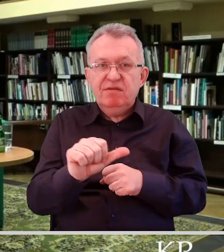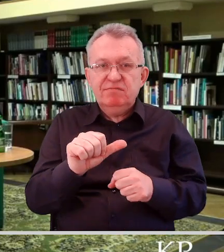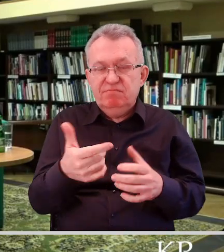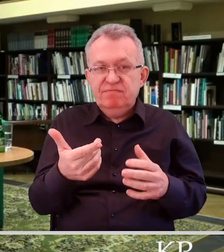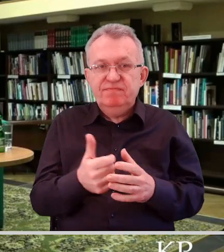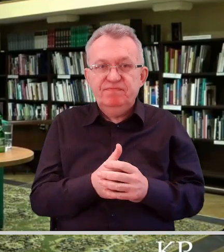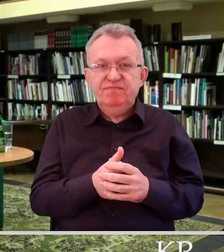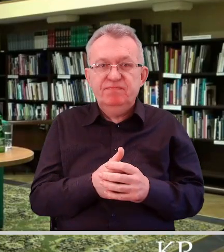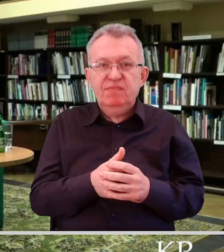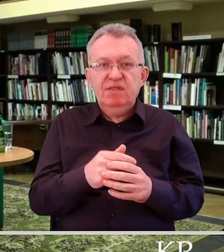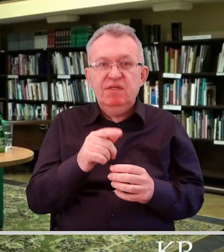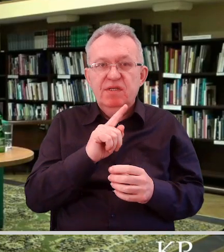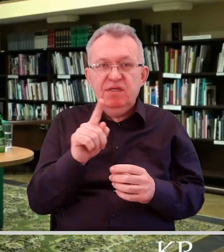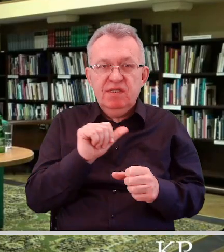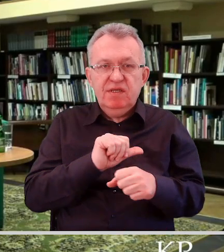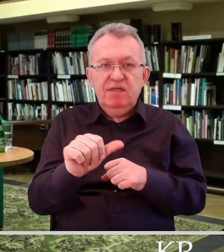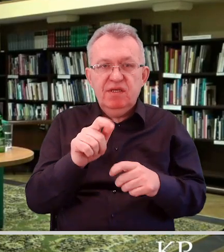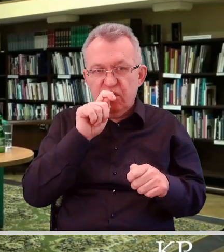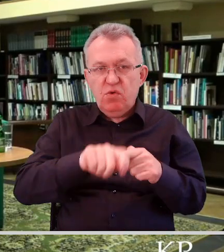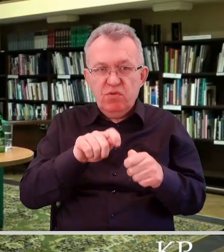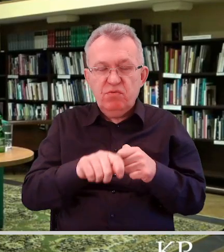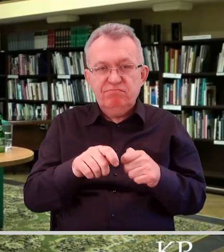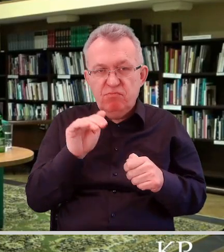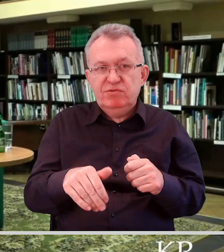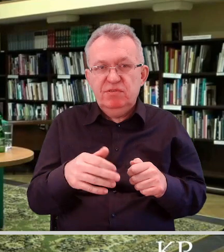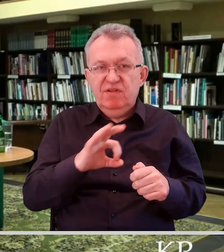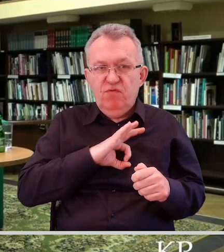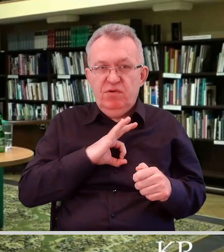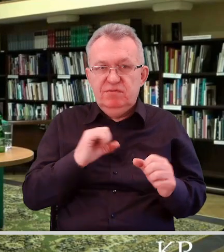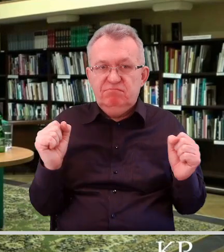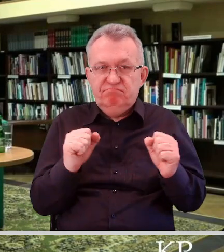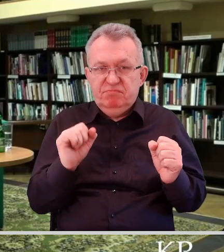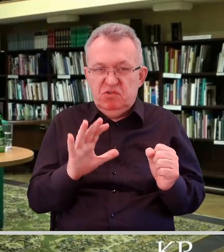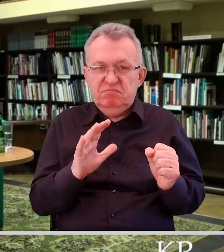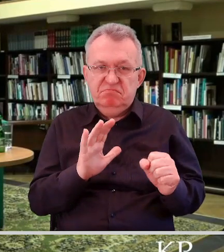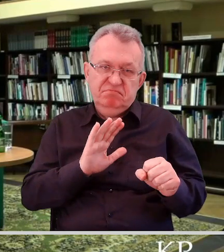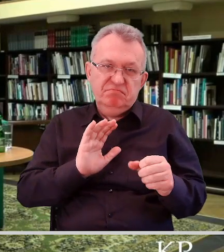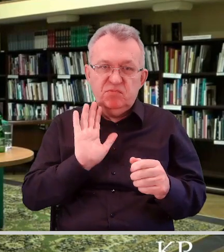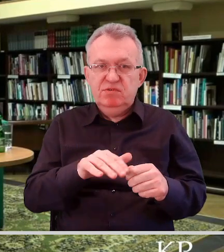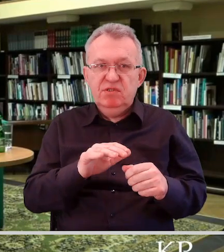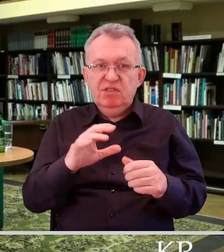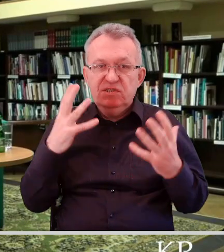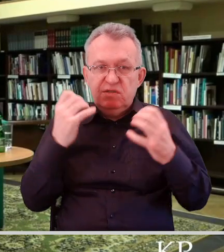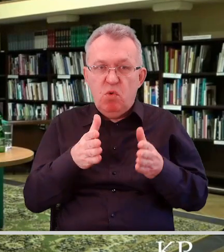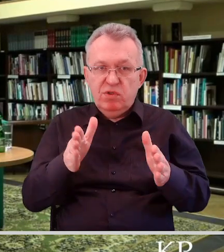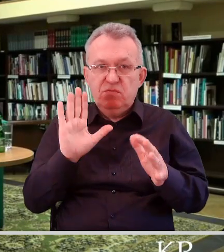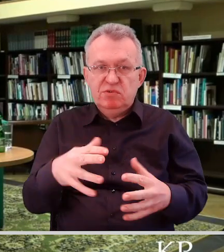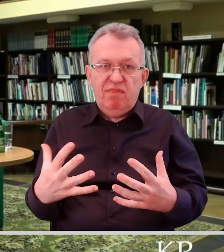którym chyba odzyskuje się kontrolę nad własnym strachem, nad tym lękiem, że w ciemnej ulicy ktoś może